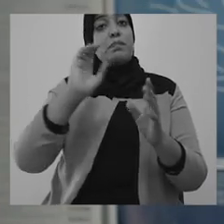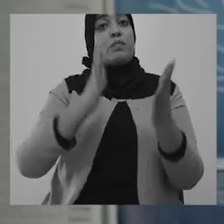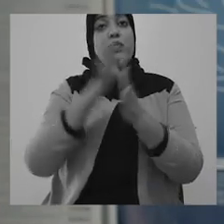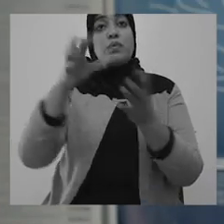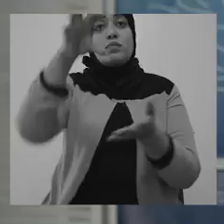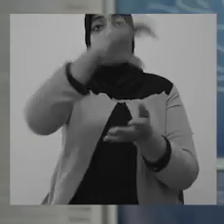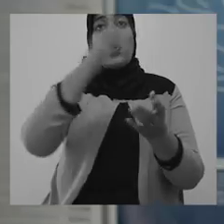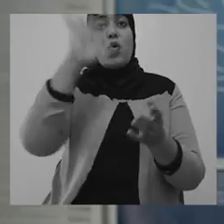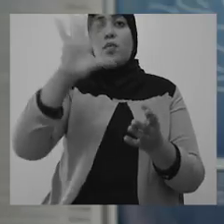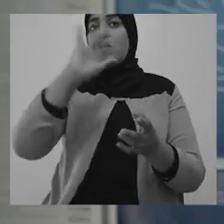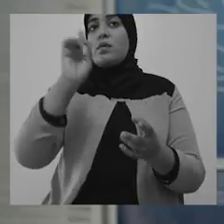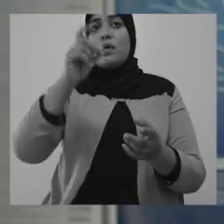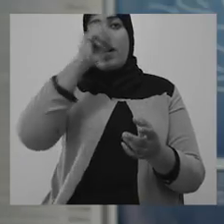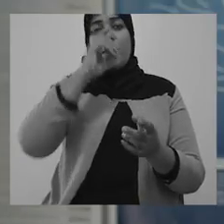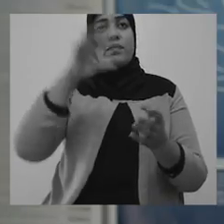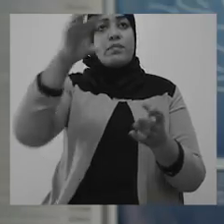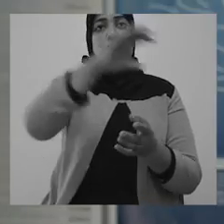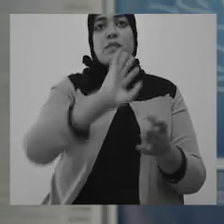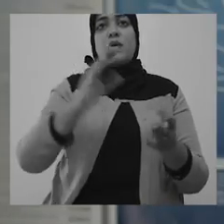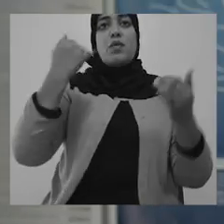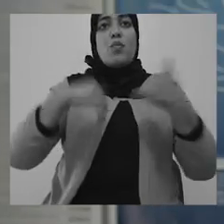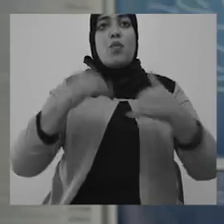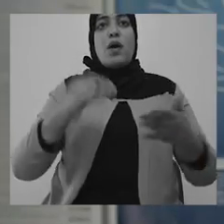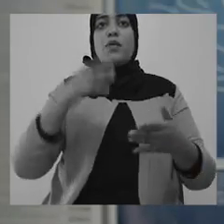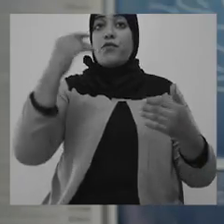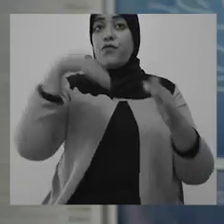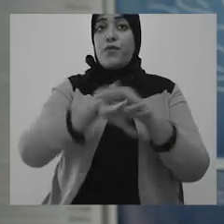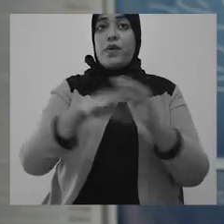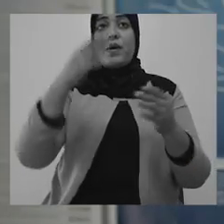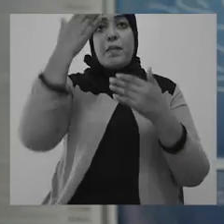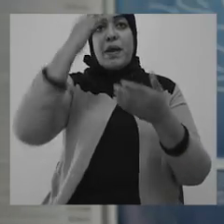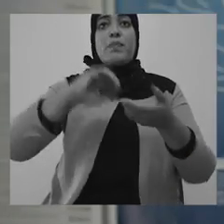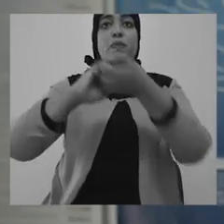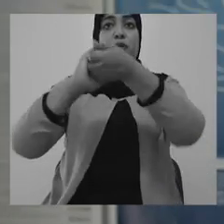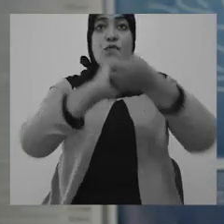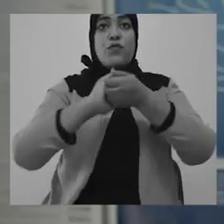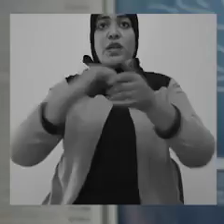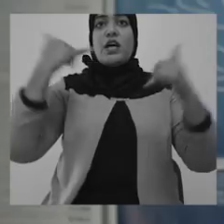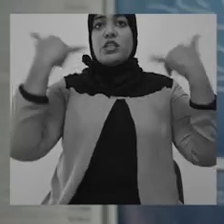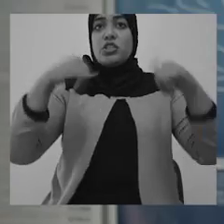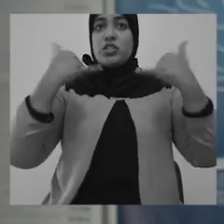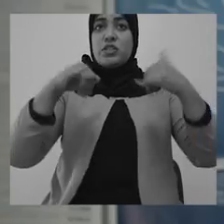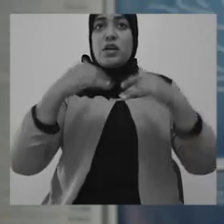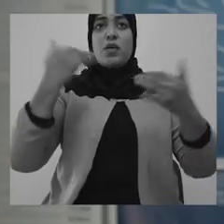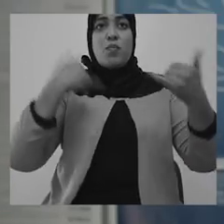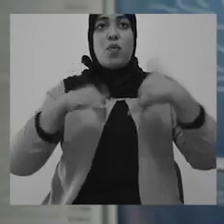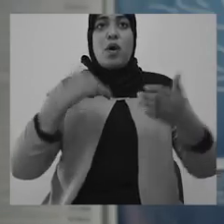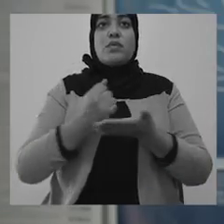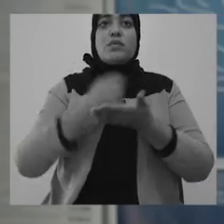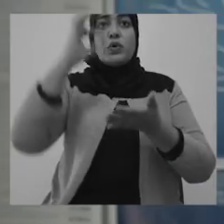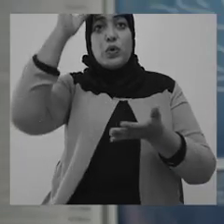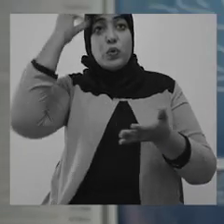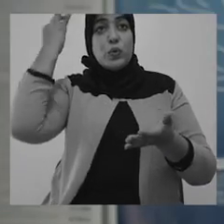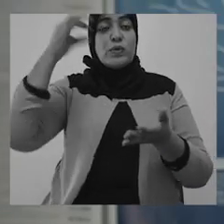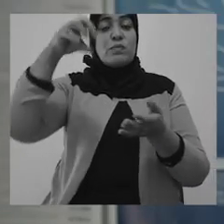International, Maghreb, le collectif pour la promotion des droits des personnes handicapées au Maroc, la Fédération algérienne des personnes handicapées et